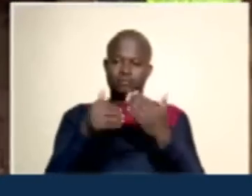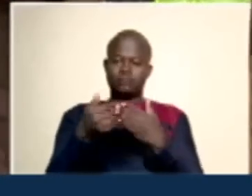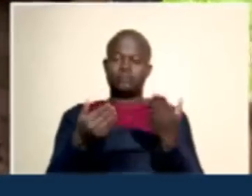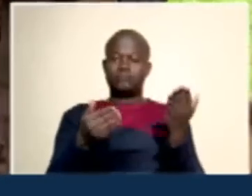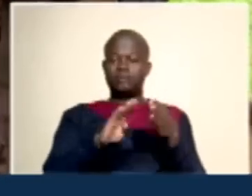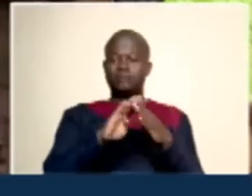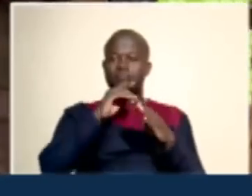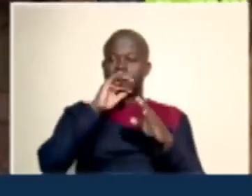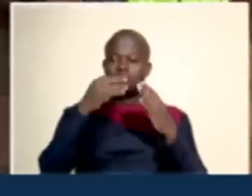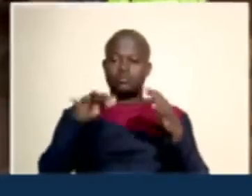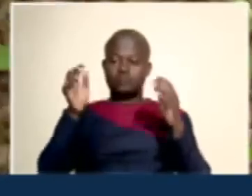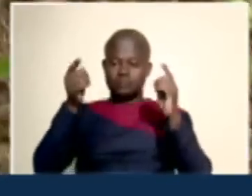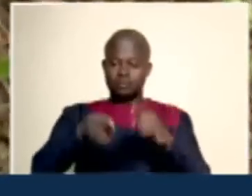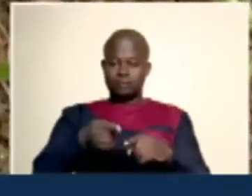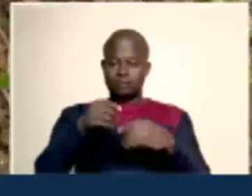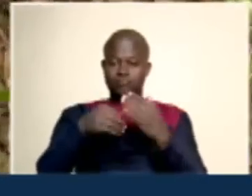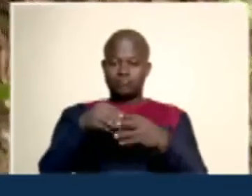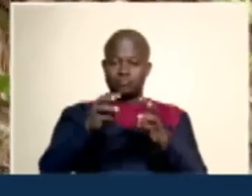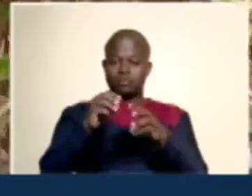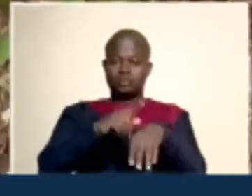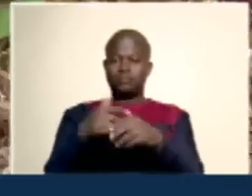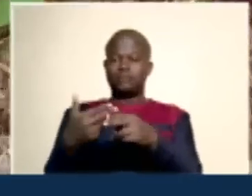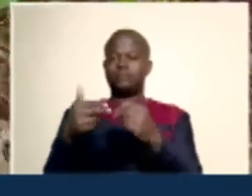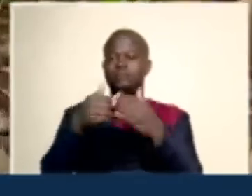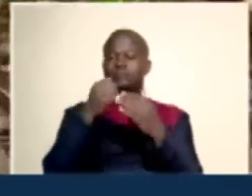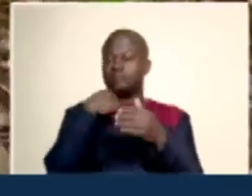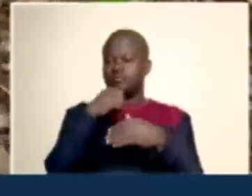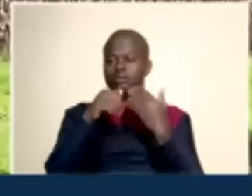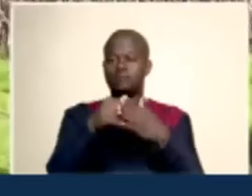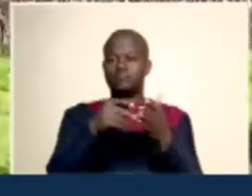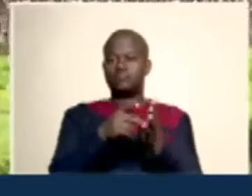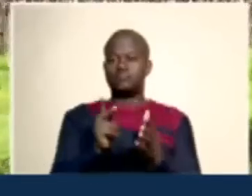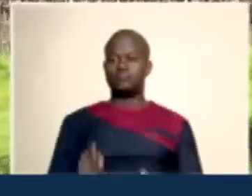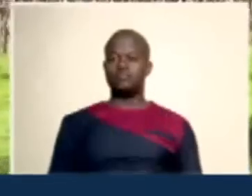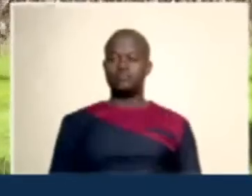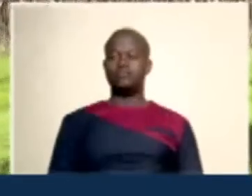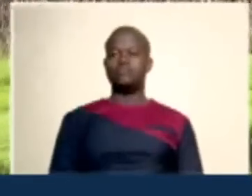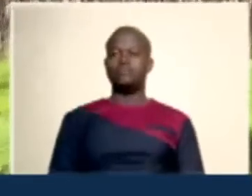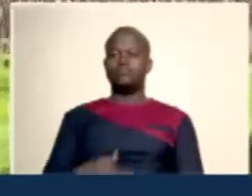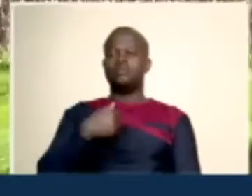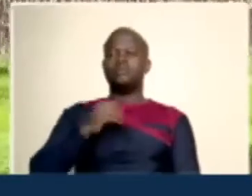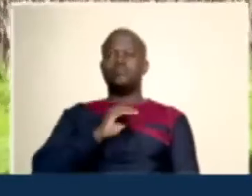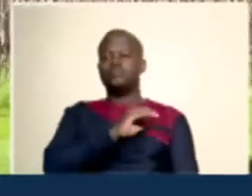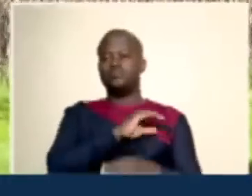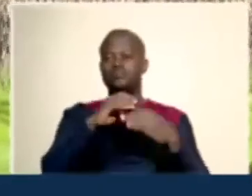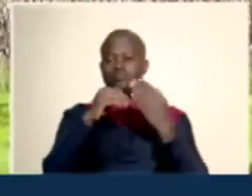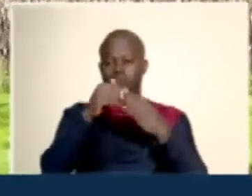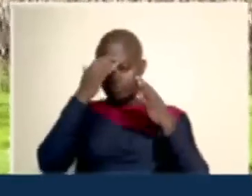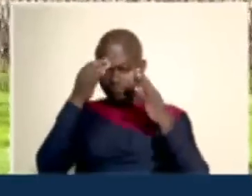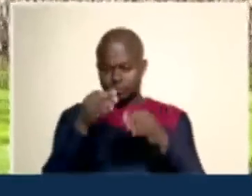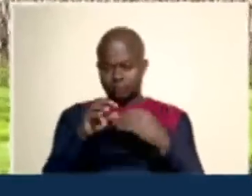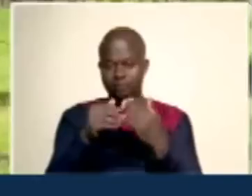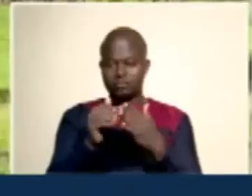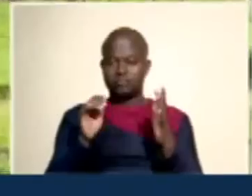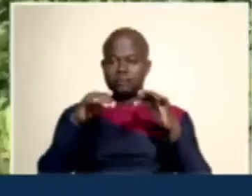hari umushoramari wamaze kuboneka ku buryo mu gihe cya vuba ibigori byabo bigiye kugurwa bafite na komite nyobozi icyo bemeje nk'inteko